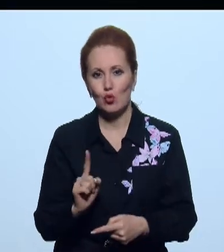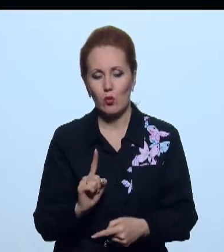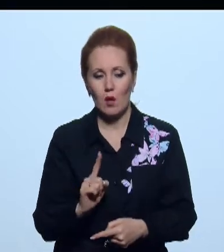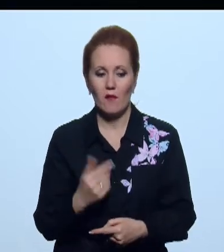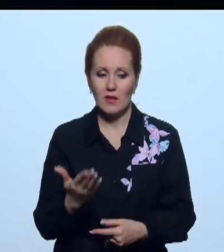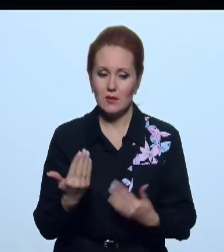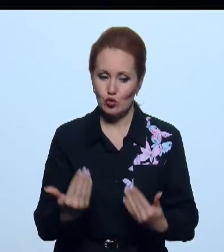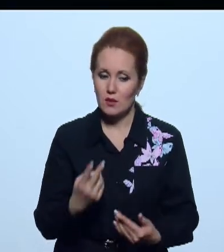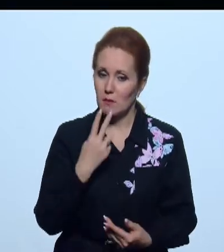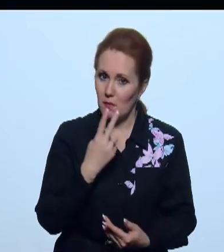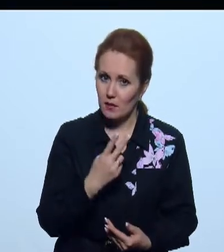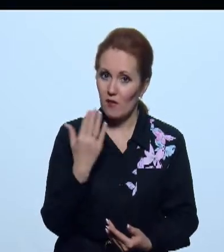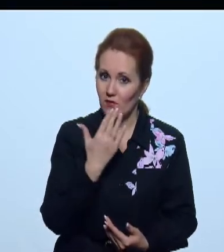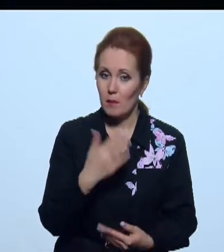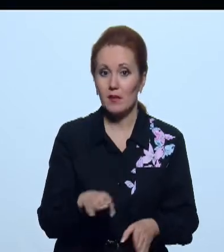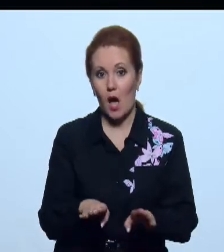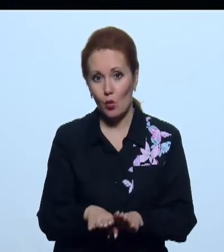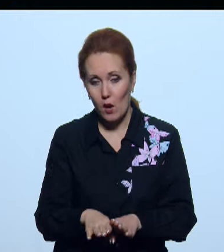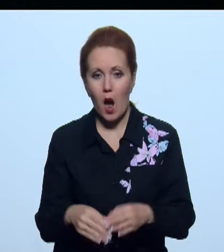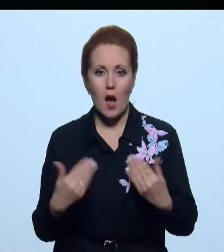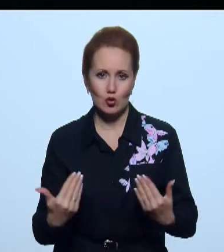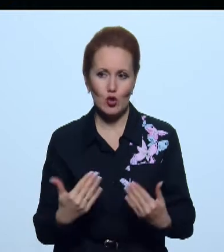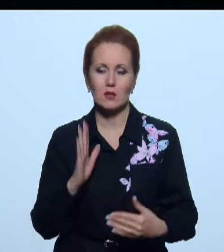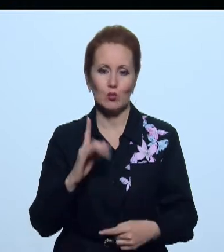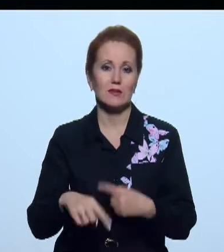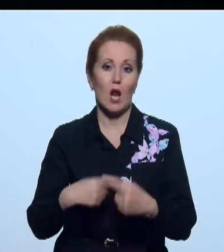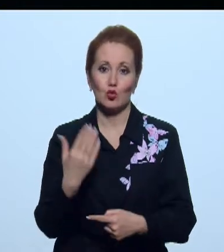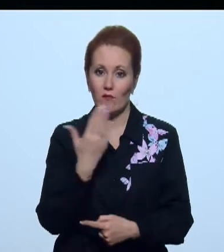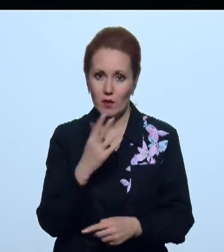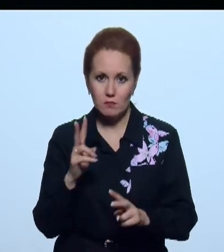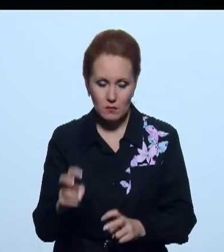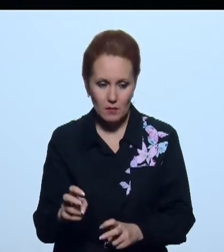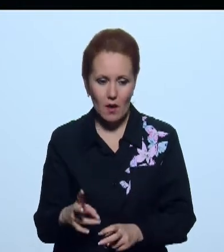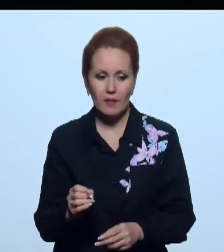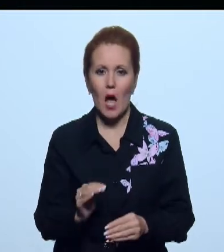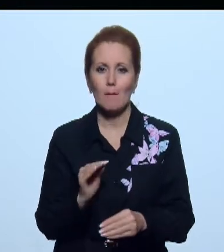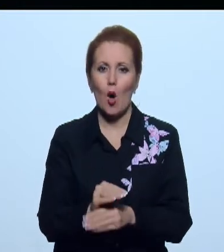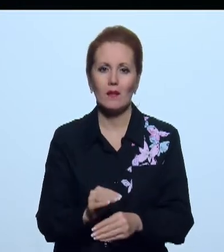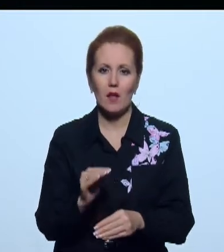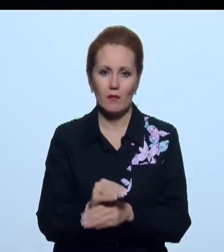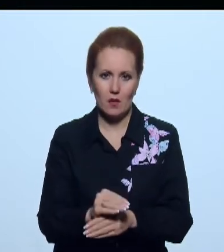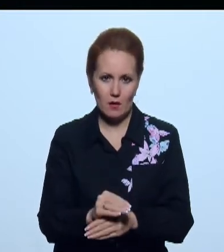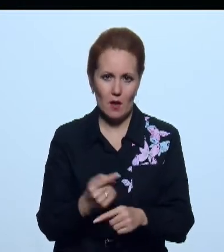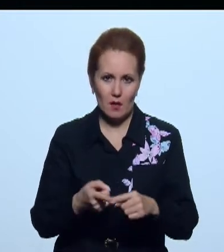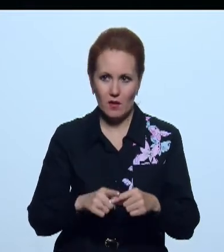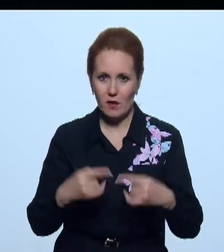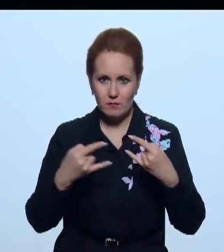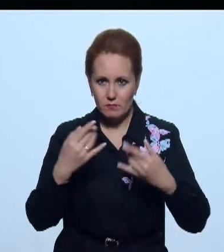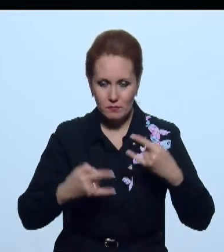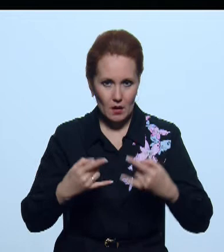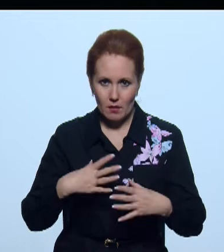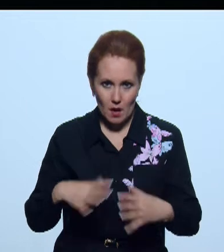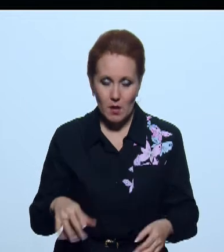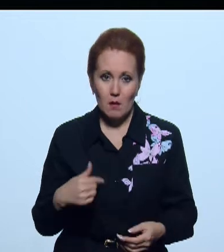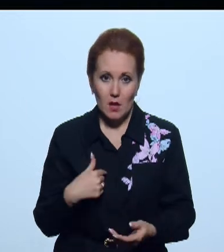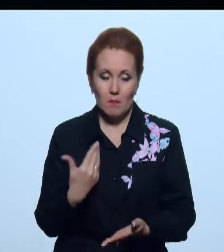вы сейчас посмотрели фильм такой, а сейчас вы посмотрите следующий фильм. То есть вот наполнения этого контента практически не было. Мы вот